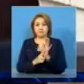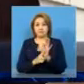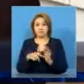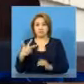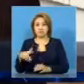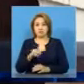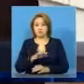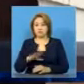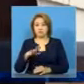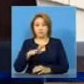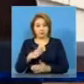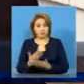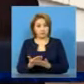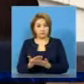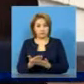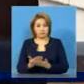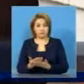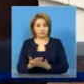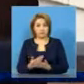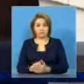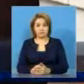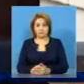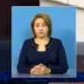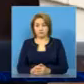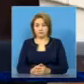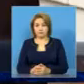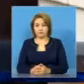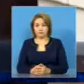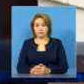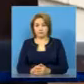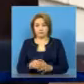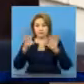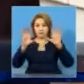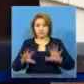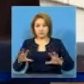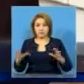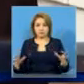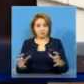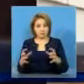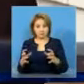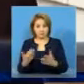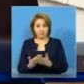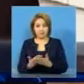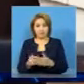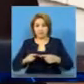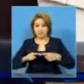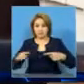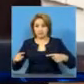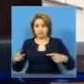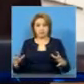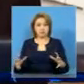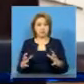болғанменен кәдімгідей значит заңды сақтап социальный дистанция дейміз